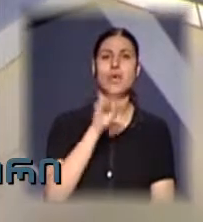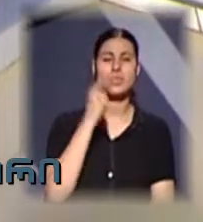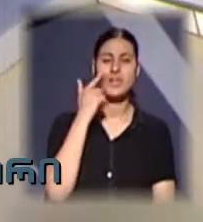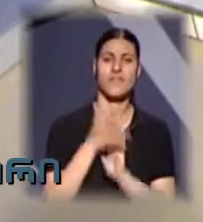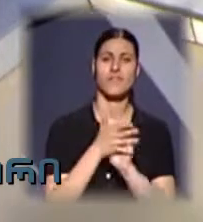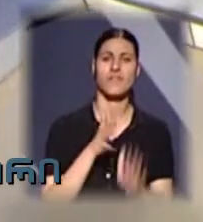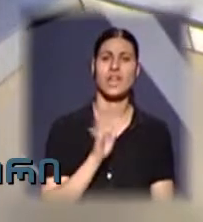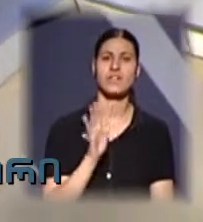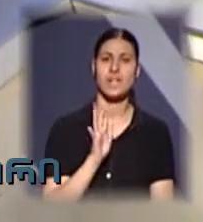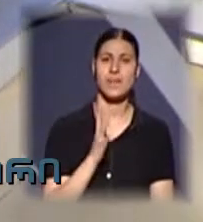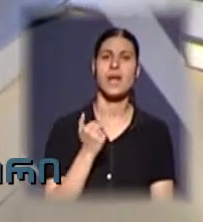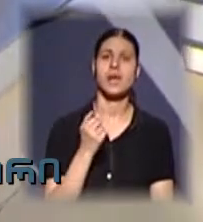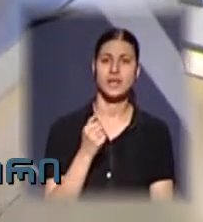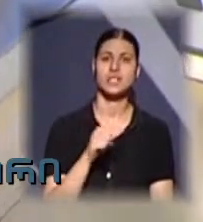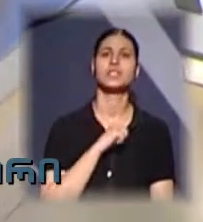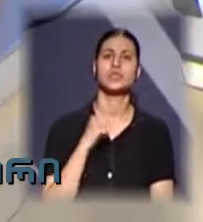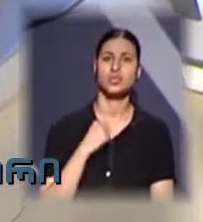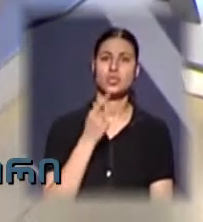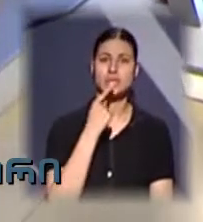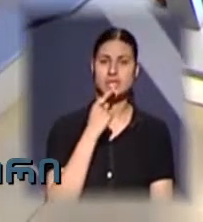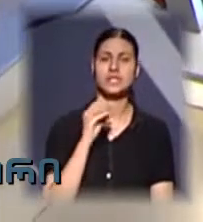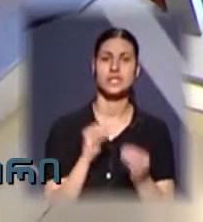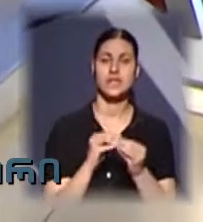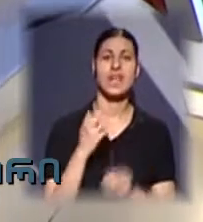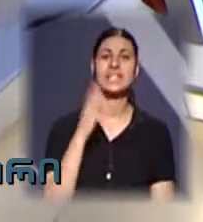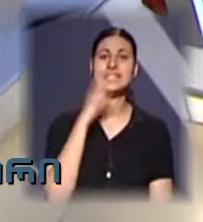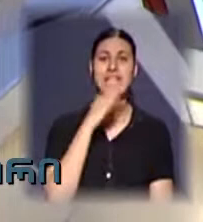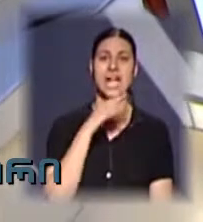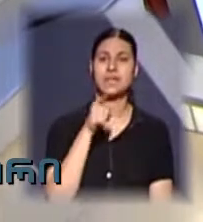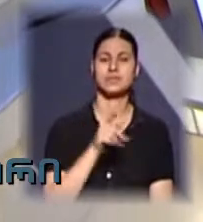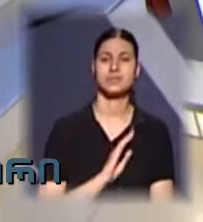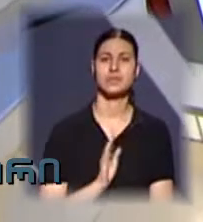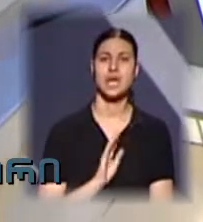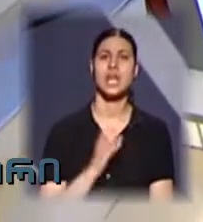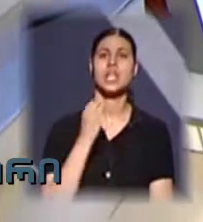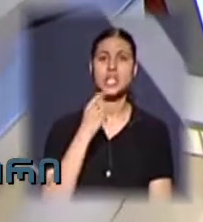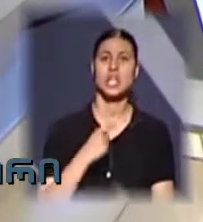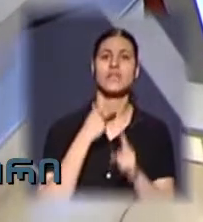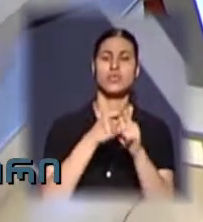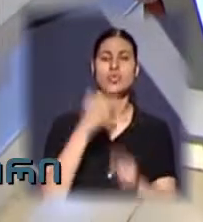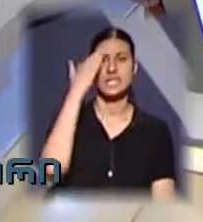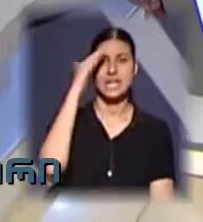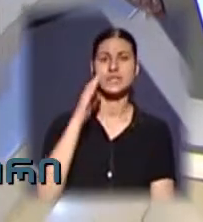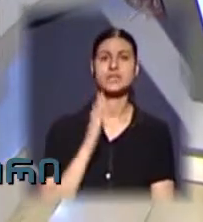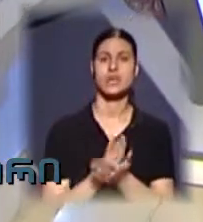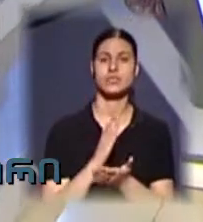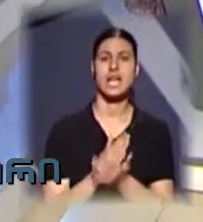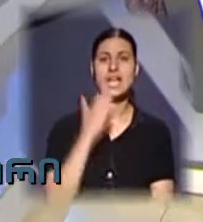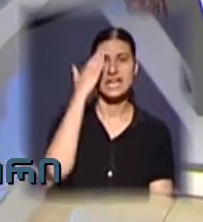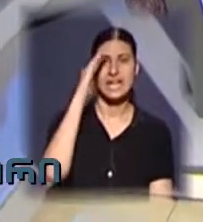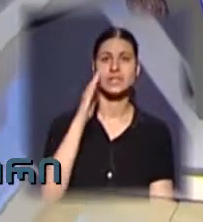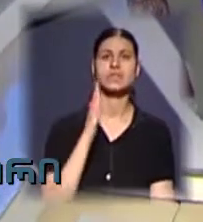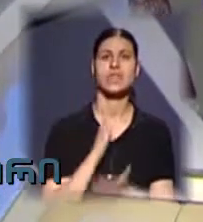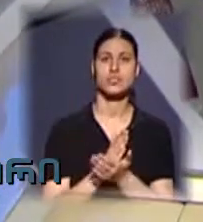სრულიად გაუგებარი, ანუ რეალურად გაიმაზე რა საყურებას ეს. არანაირად არ არის. ქარტონია პლუს გასხვისებულია, ნინო,